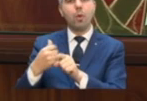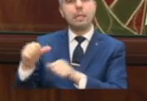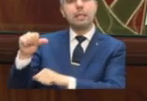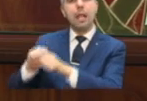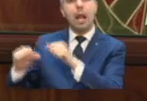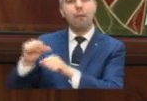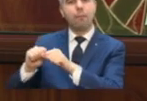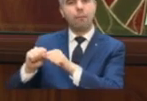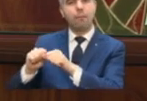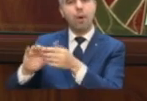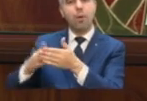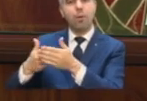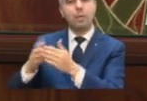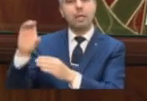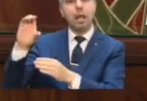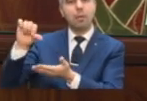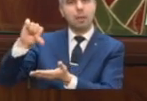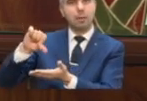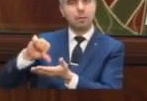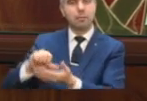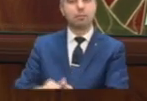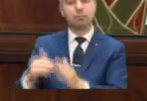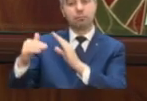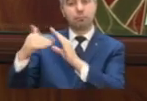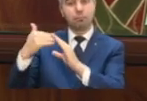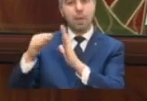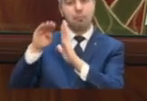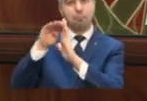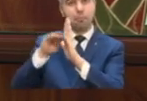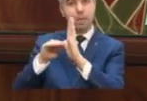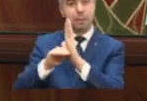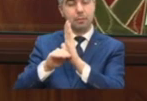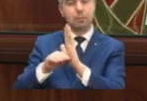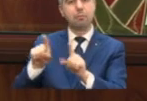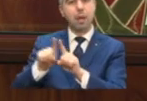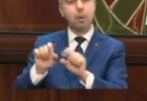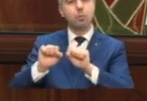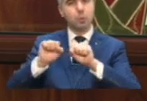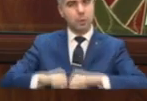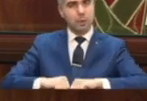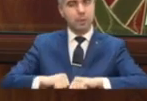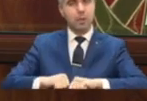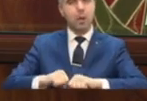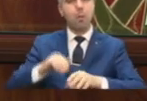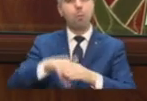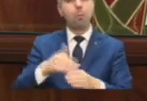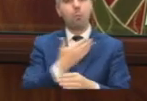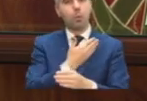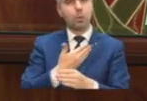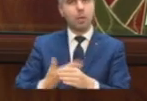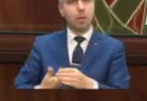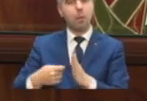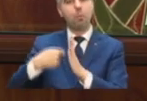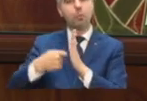البيضاء، أحيل على المكتب المجلس كما وافق عليه المجلس المستشارين مشروع قانون